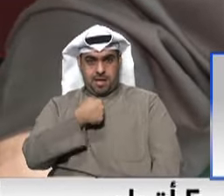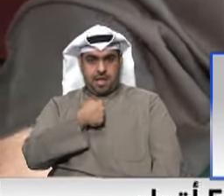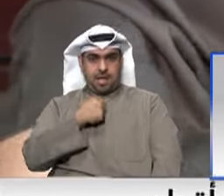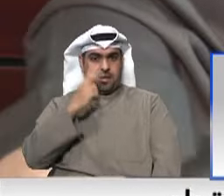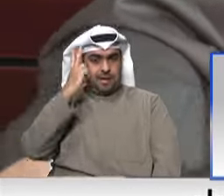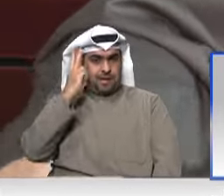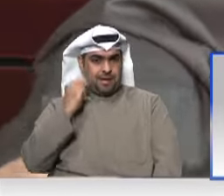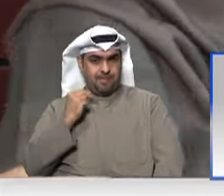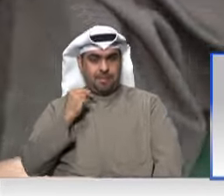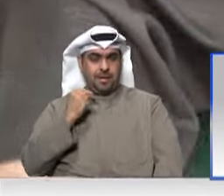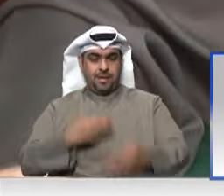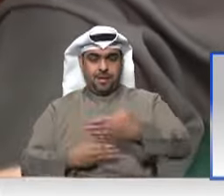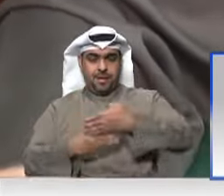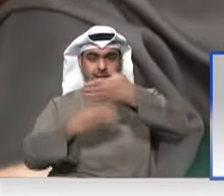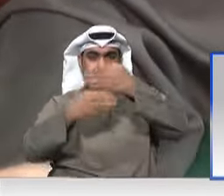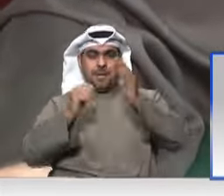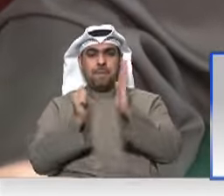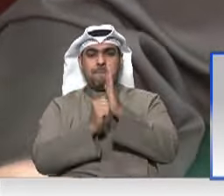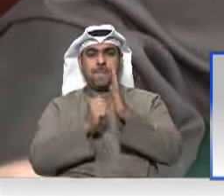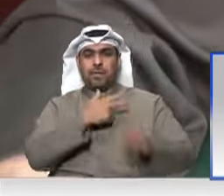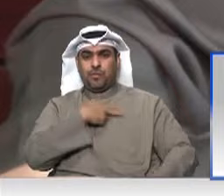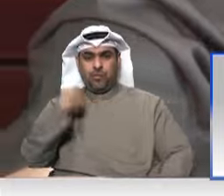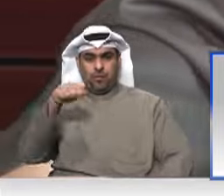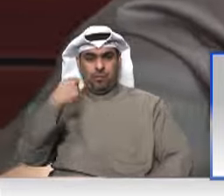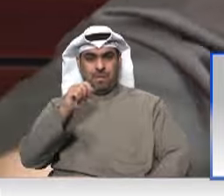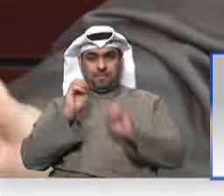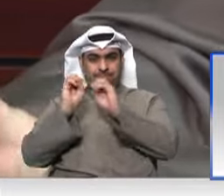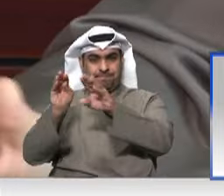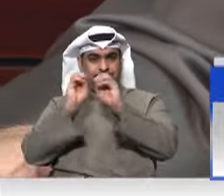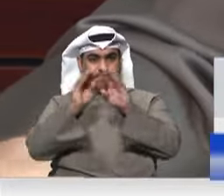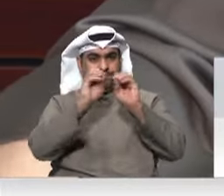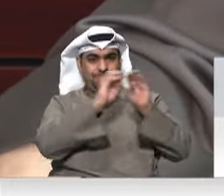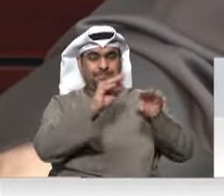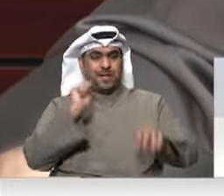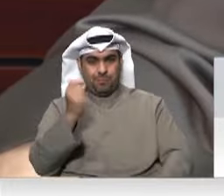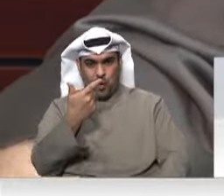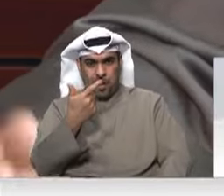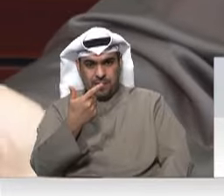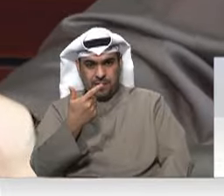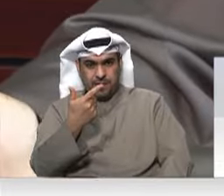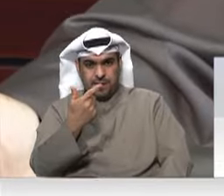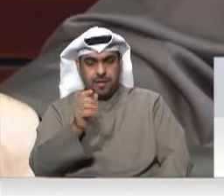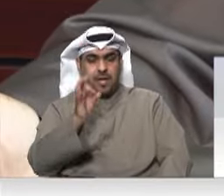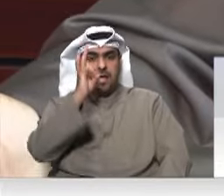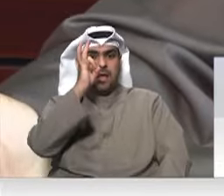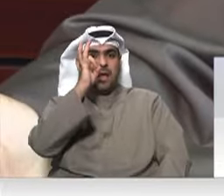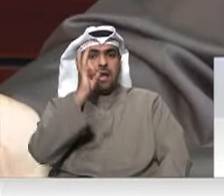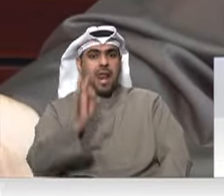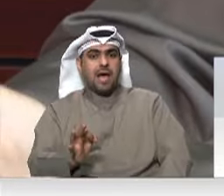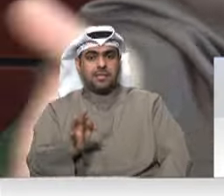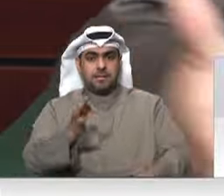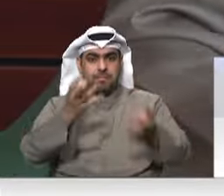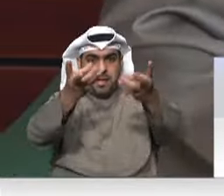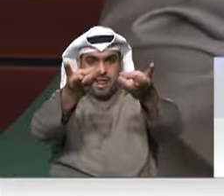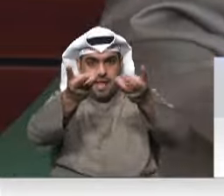السكانيه ونبي نسوي مدينه سكانيه هذه المدينه السكانيه تحتاج الى العديد